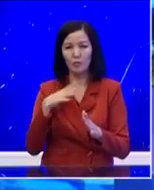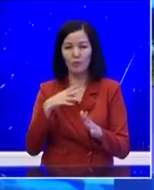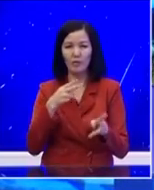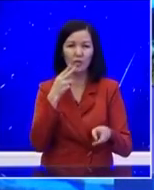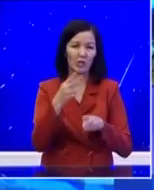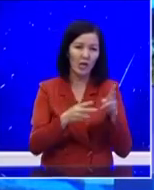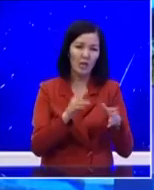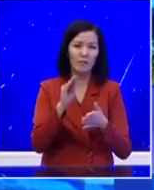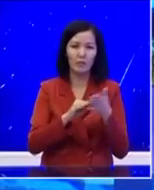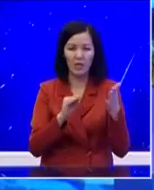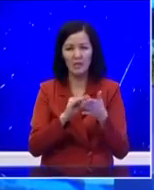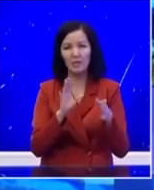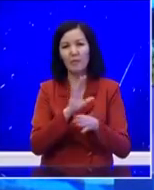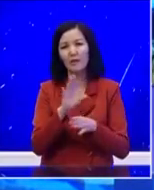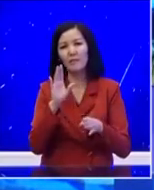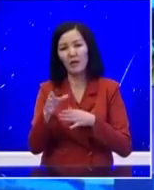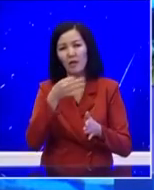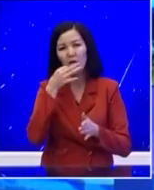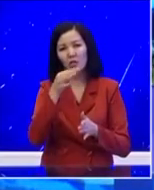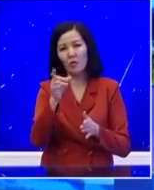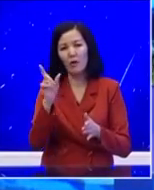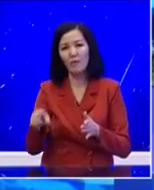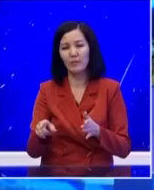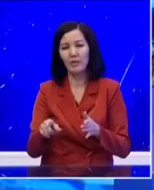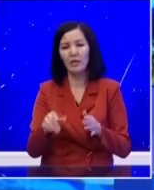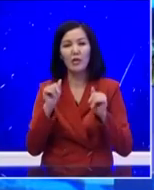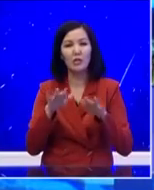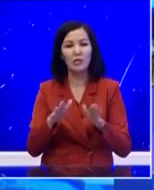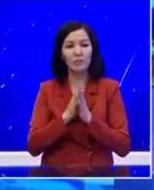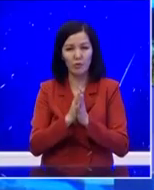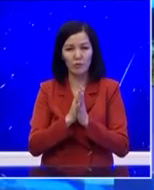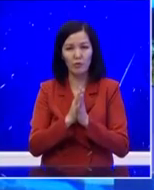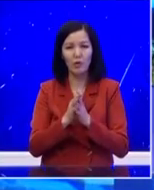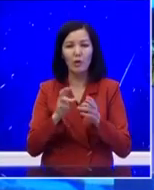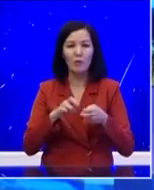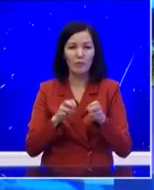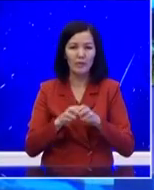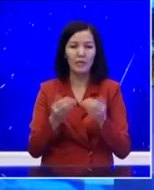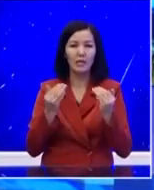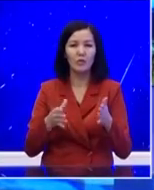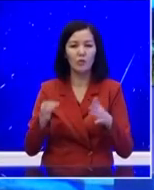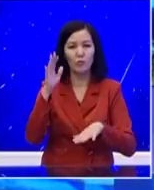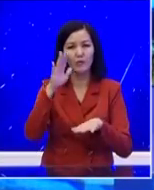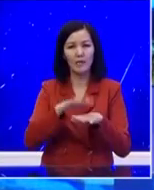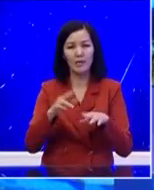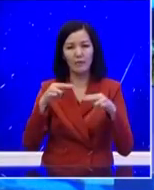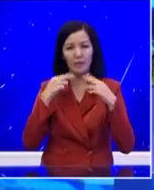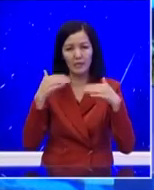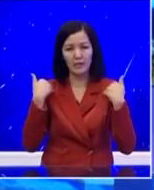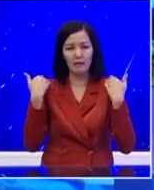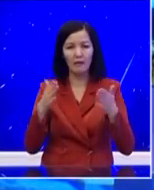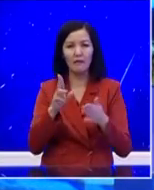айтып барар жерге барған. Жауаптыларды жан жақтан тартып шешіп беруін сұрап отыр. Бұл мәселені қазір облыс әкімі назарына